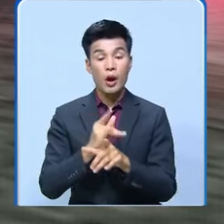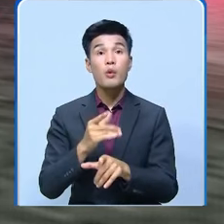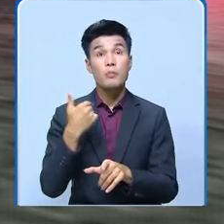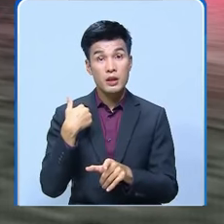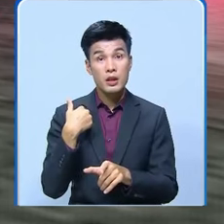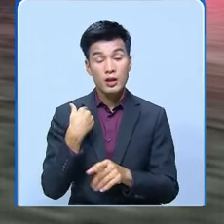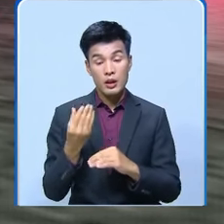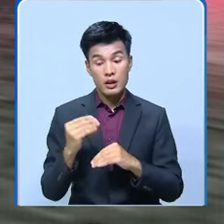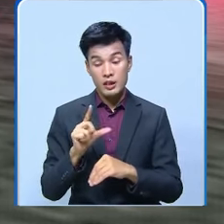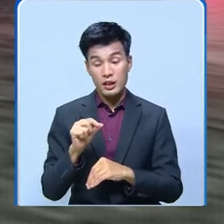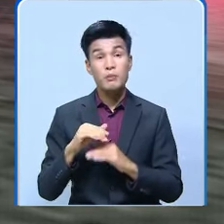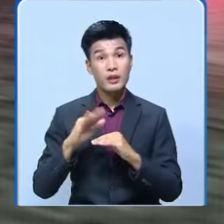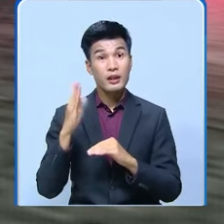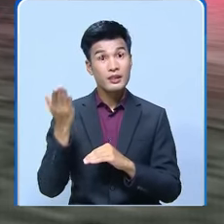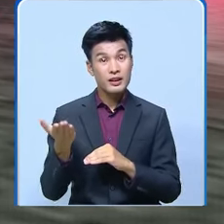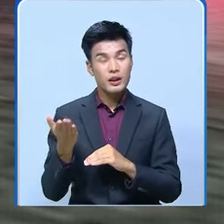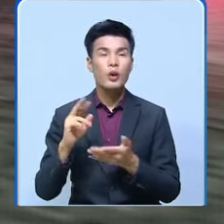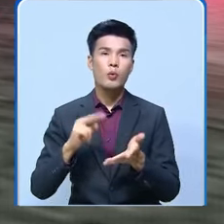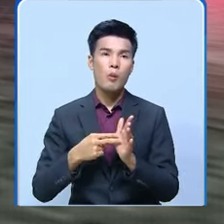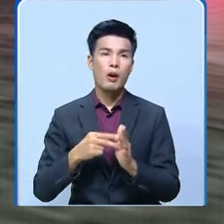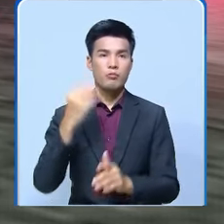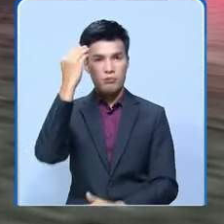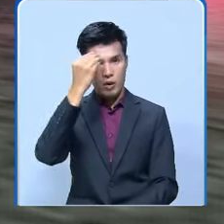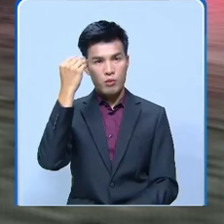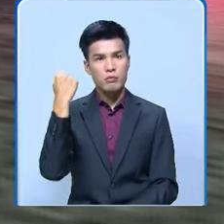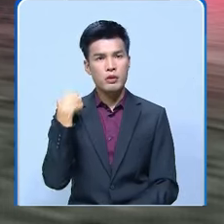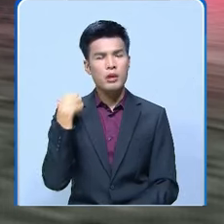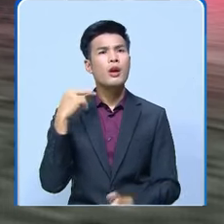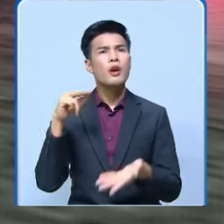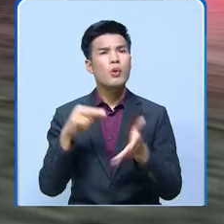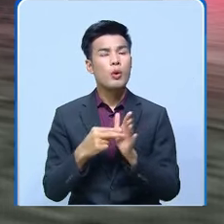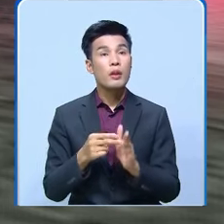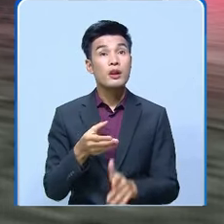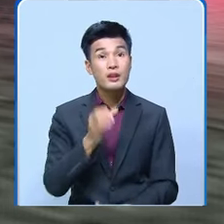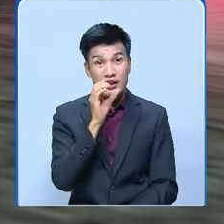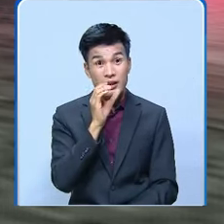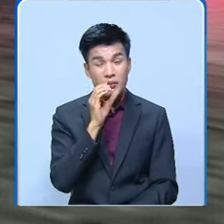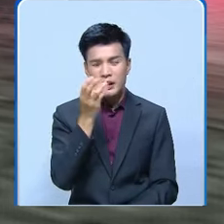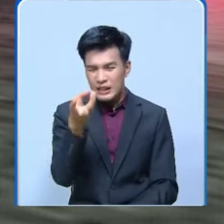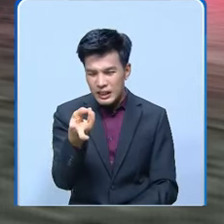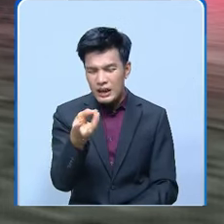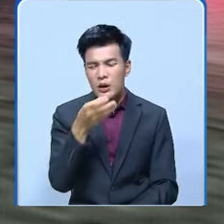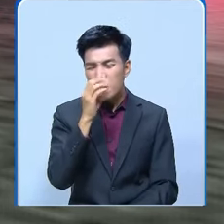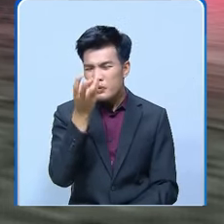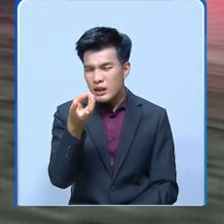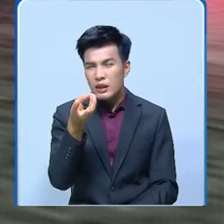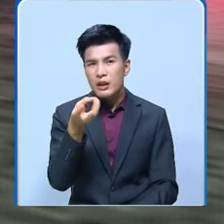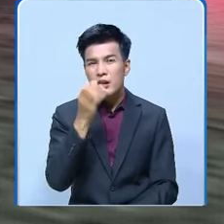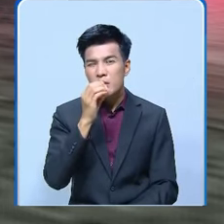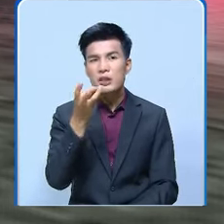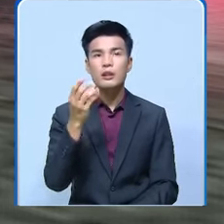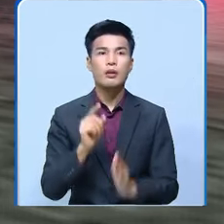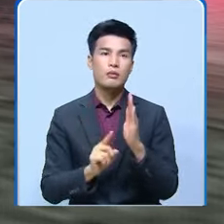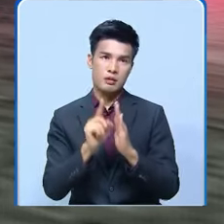เลือดเกิน 20มิลกรัมเปอร์เซถือว่าถือว่าเมานั่นหมายความว่าอ่ะดื่มเข้าไปนิดนึงอึกนึง 2อึกขึ้นแล้ว